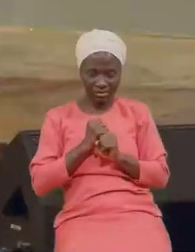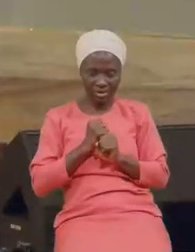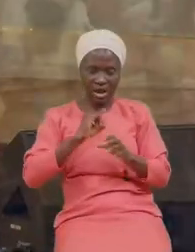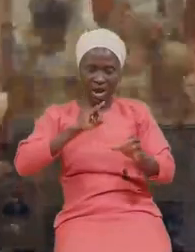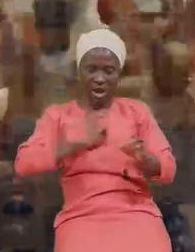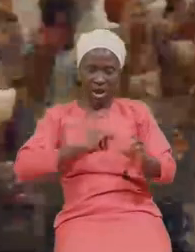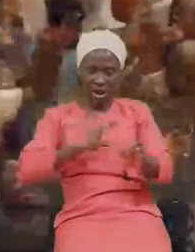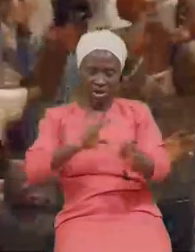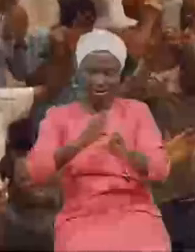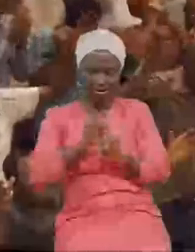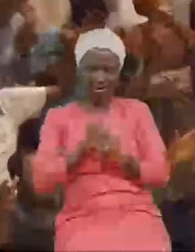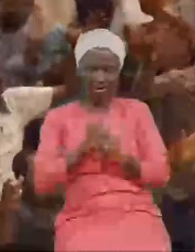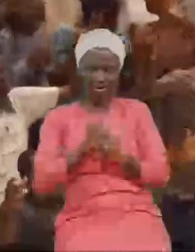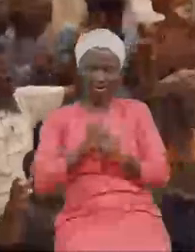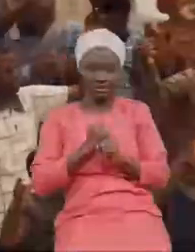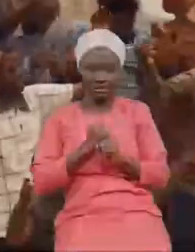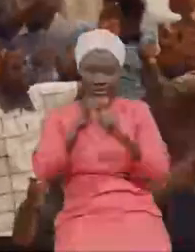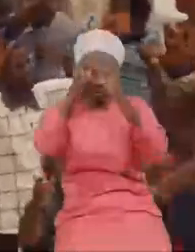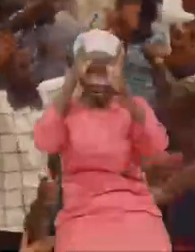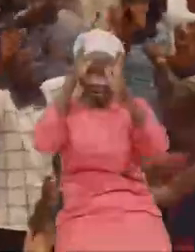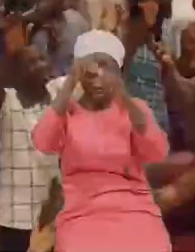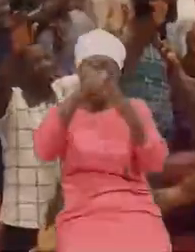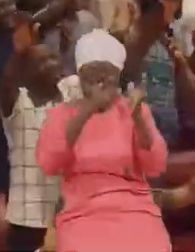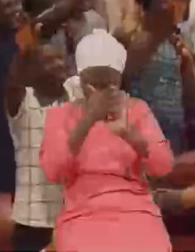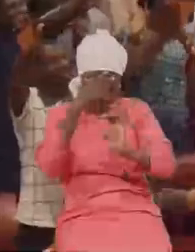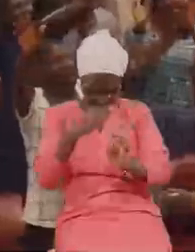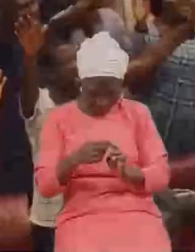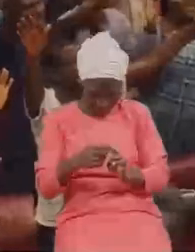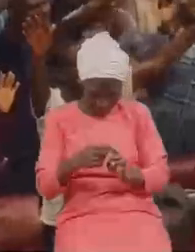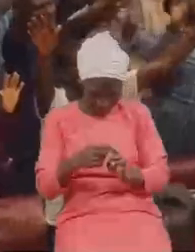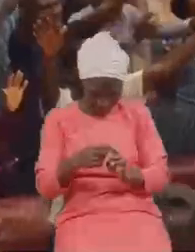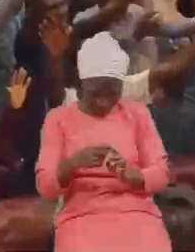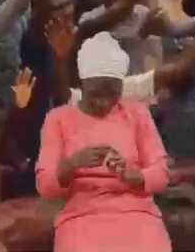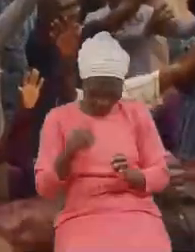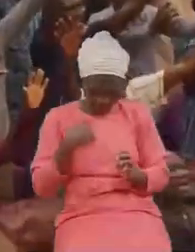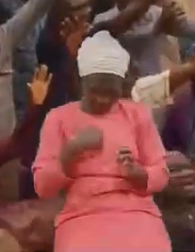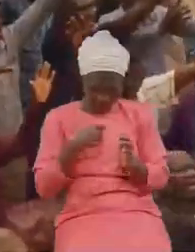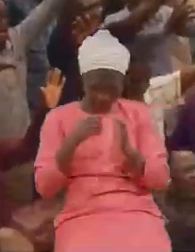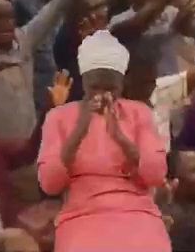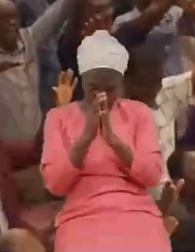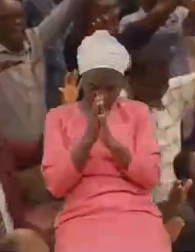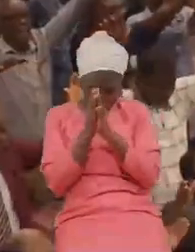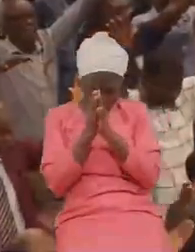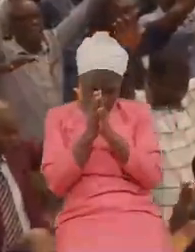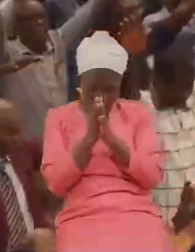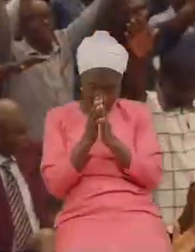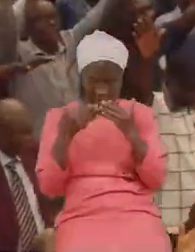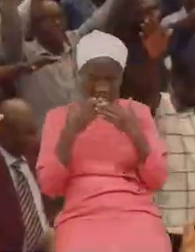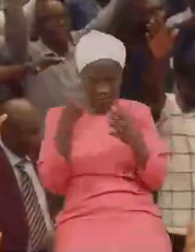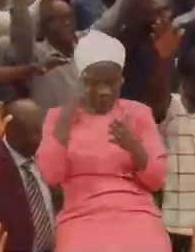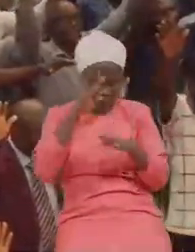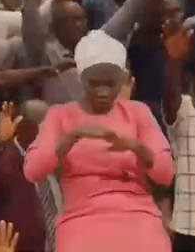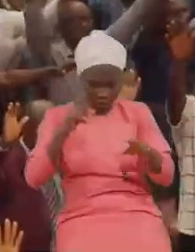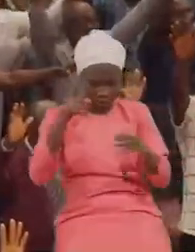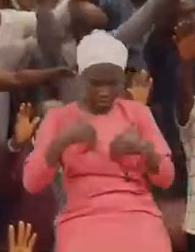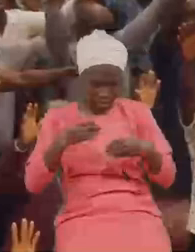je reçois Père au nom de Jésus Christ te remercions pour l'appel que